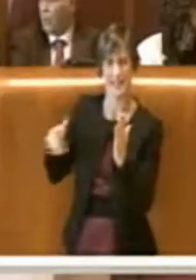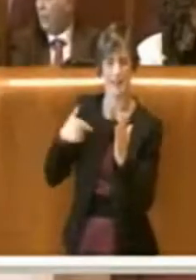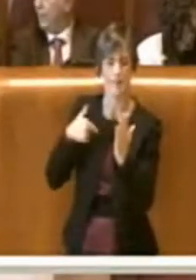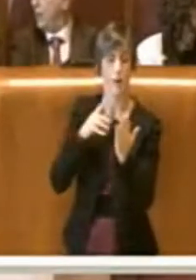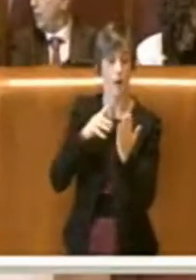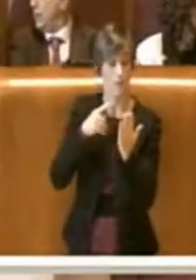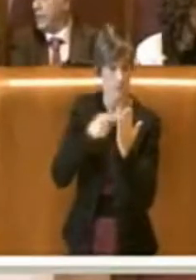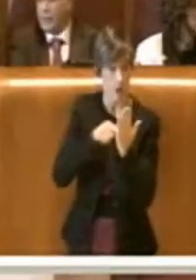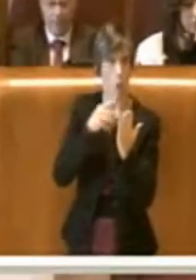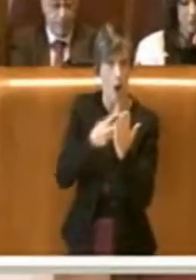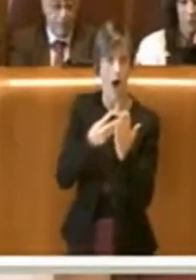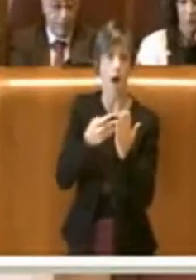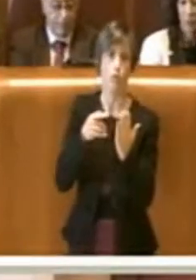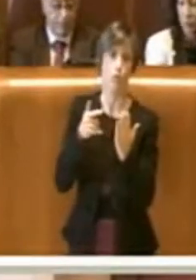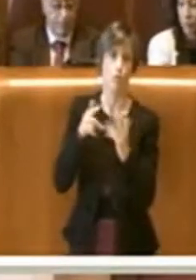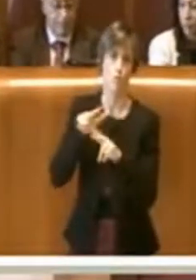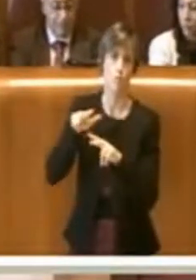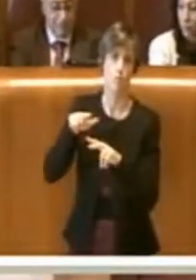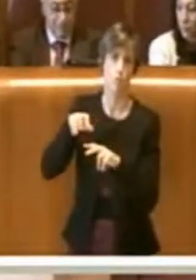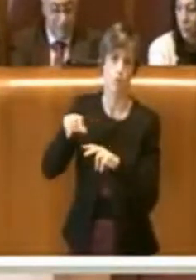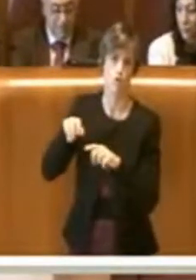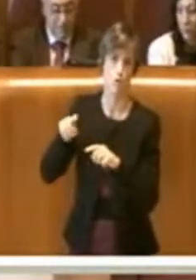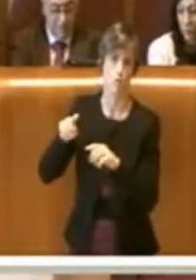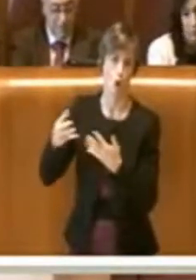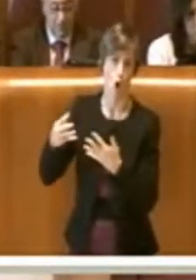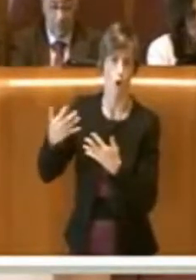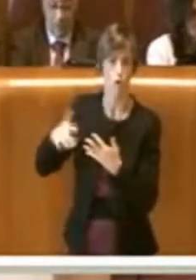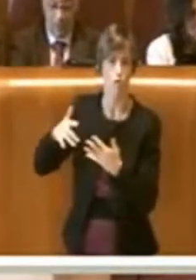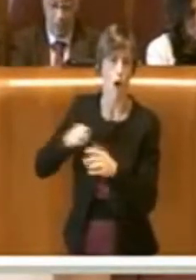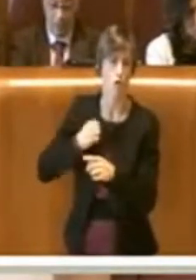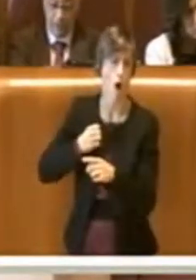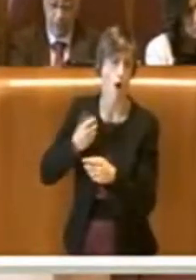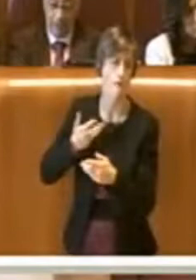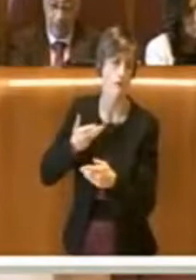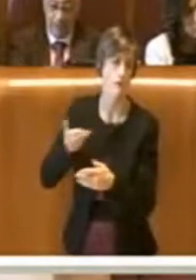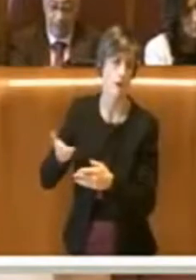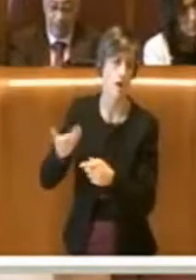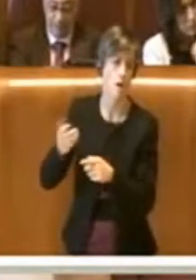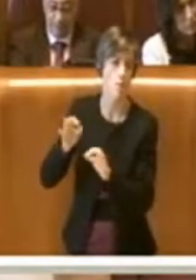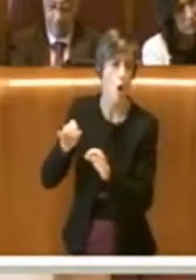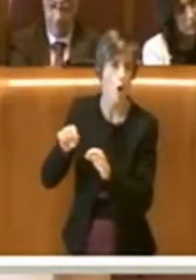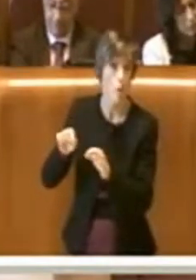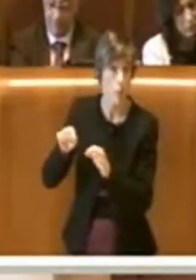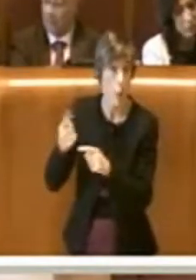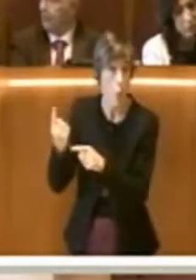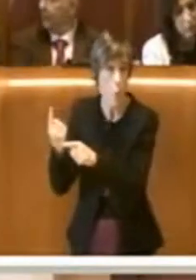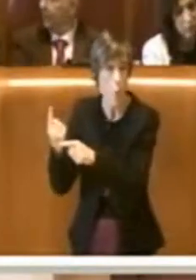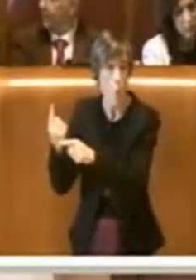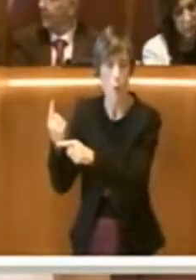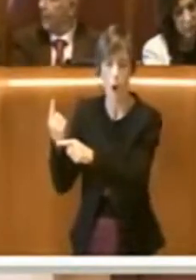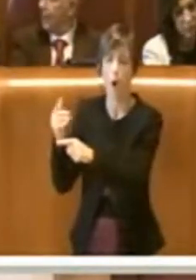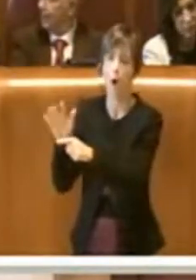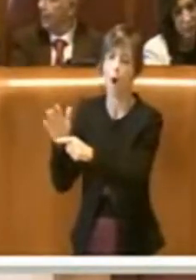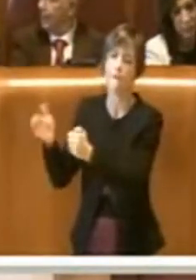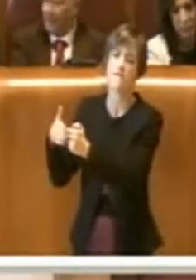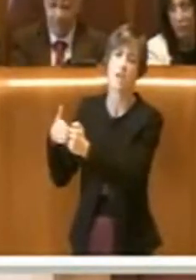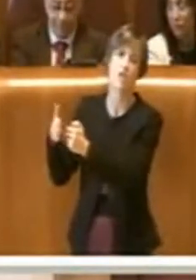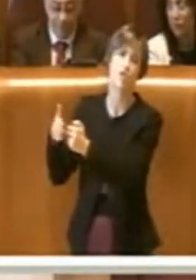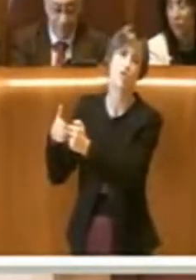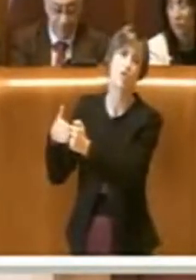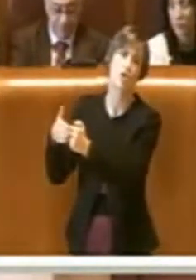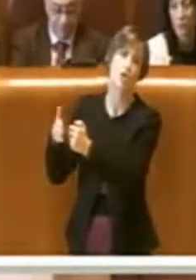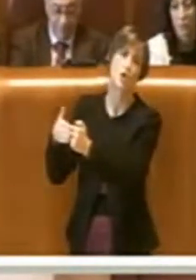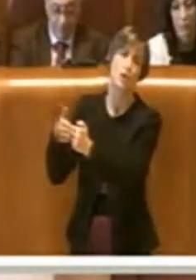9, che sono siti già sofferenti. Uno di questi è proprio il sito di vicino al